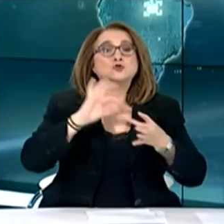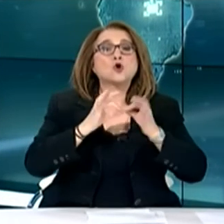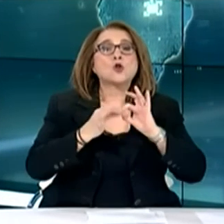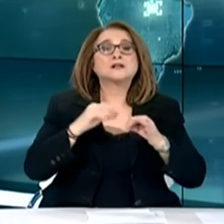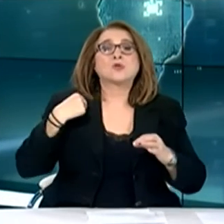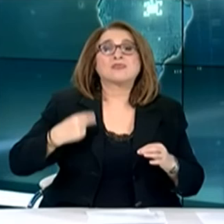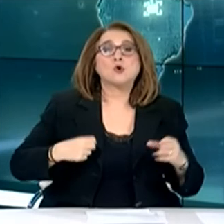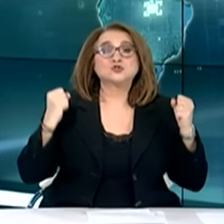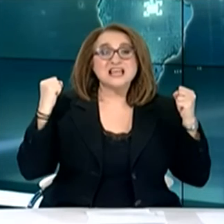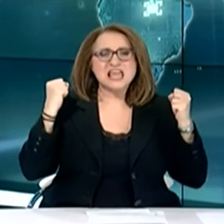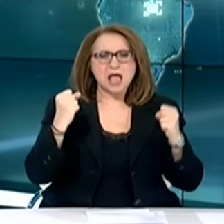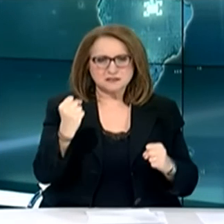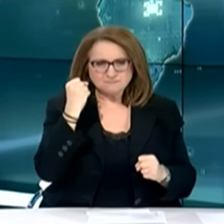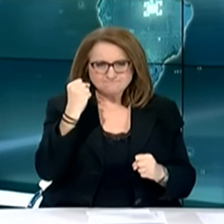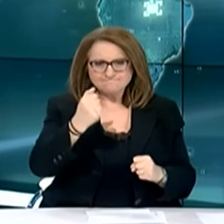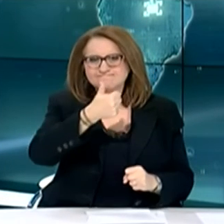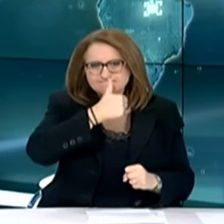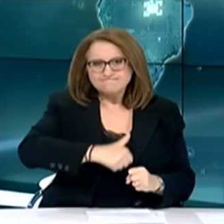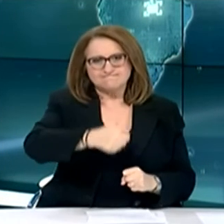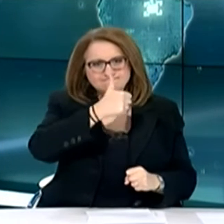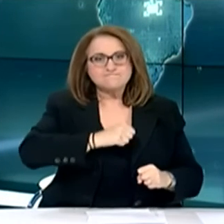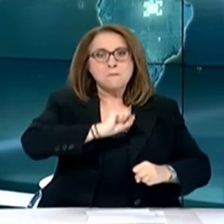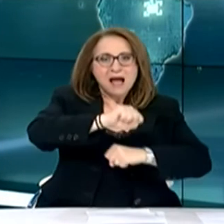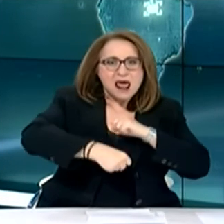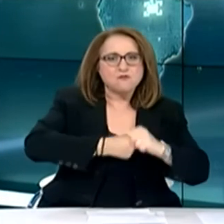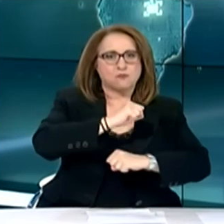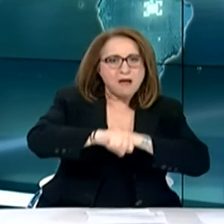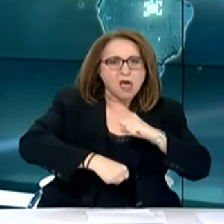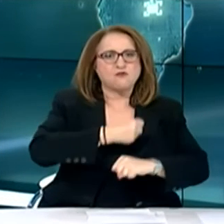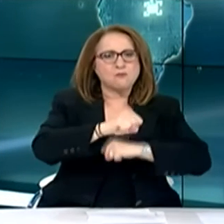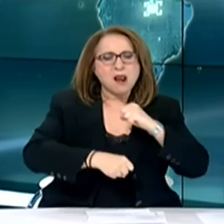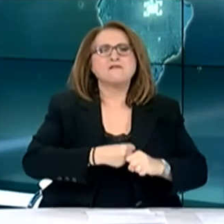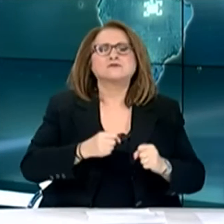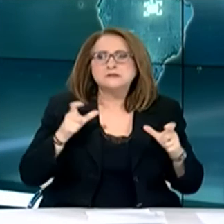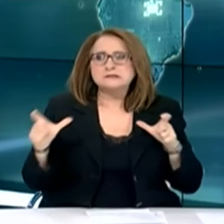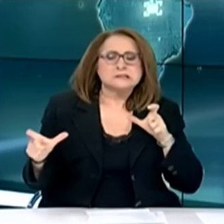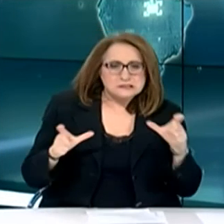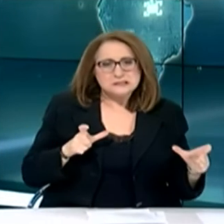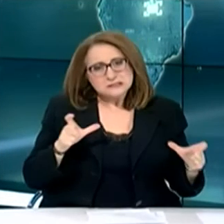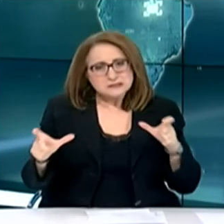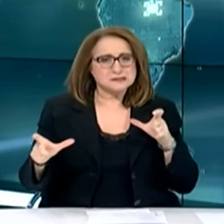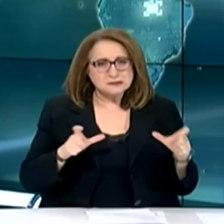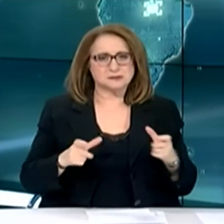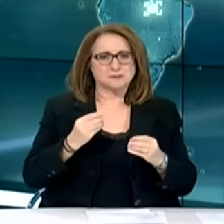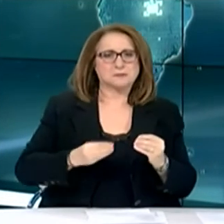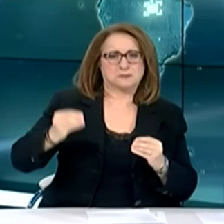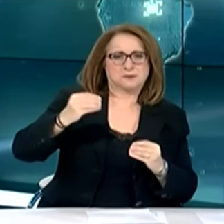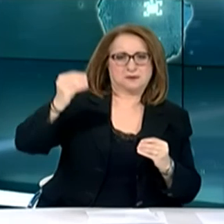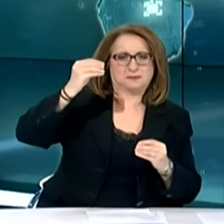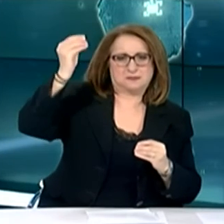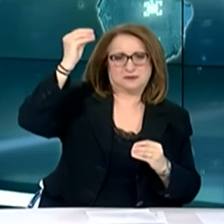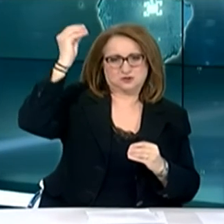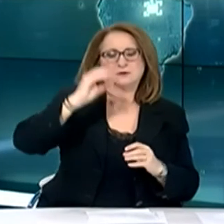που μέρα και νύχτα παλεύουν να τηρείται αυτή η διαδικασία όσο δυνατόν περισσότερο. Και θα χρειαστούμε και βοήθεια και ήδη